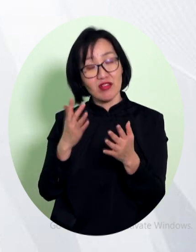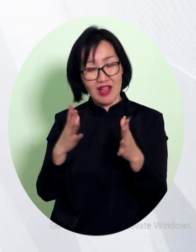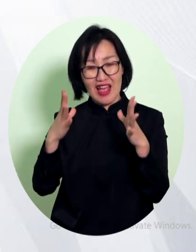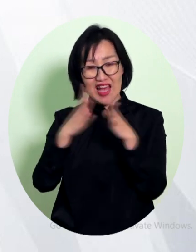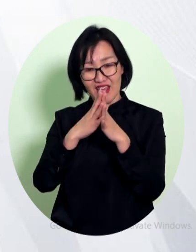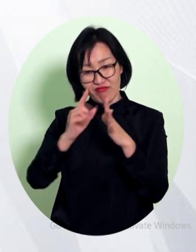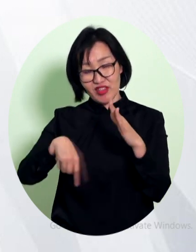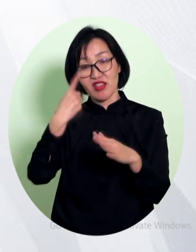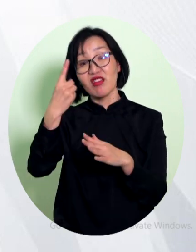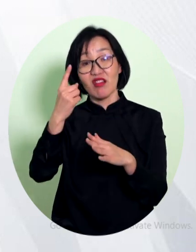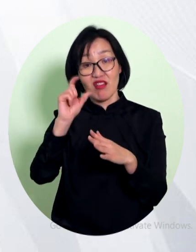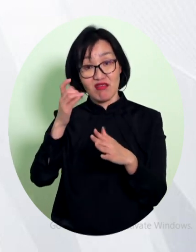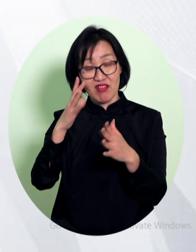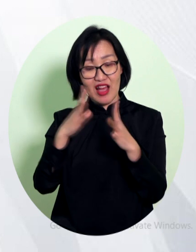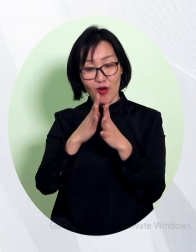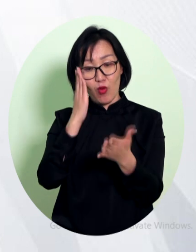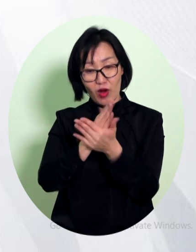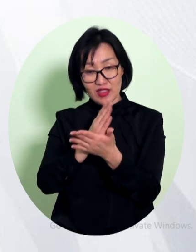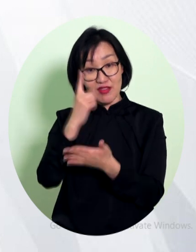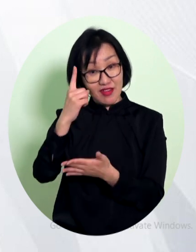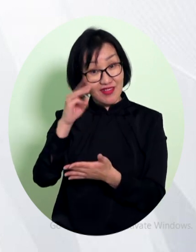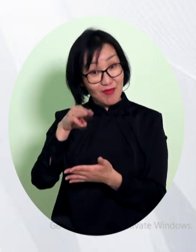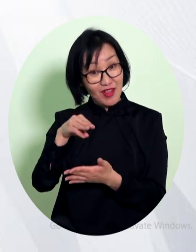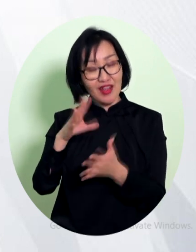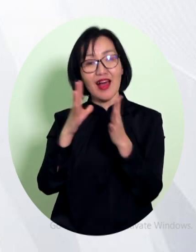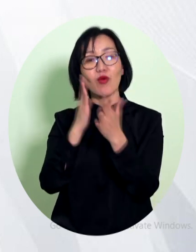нь вэ? 10:1.